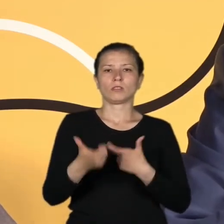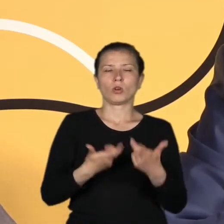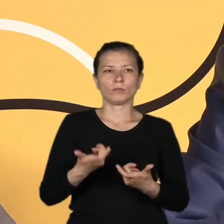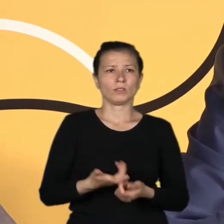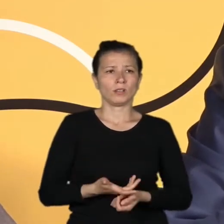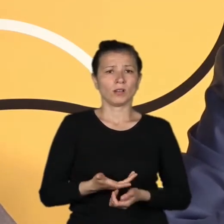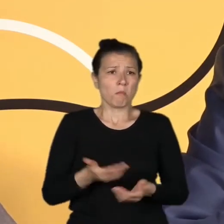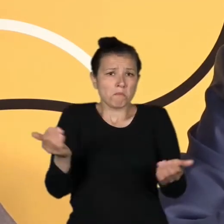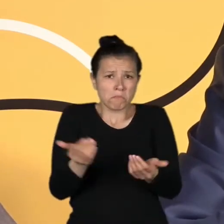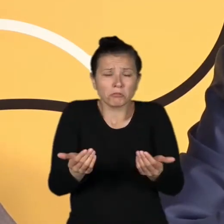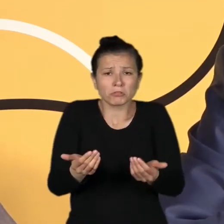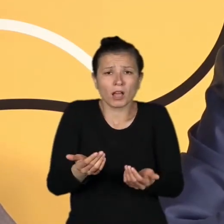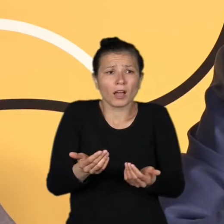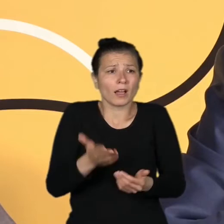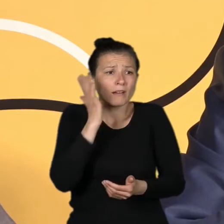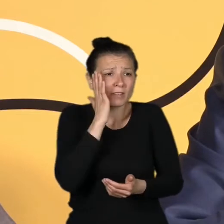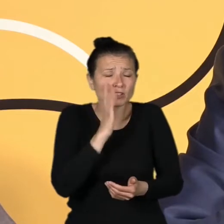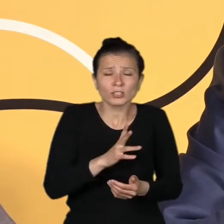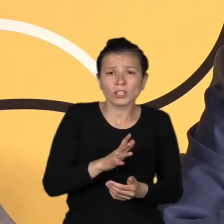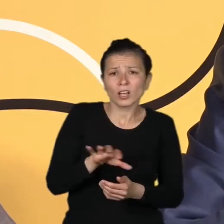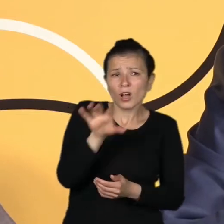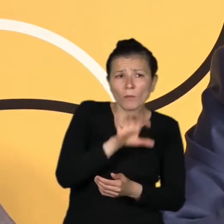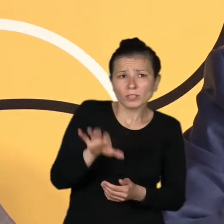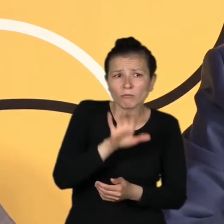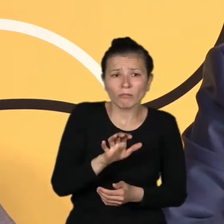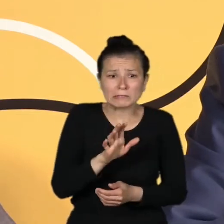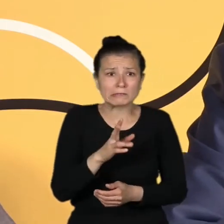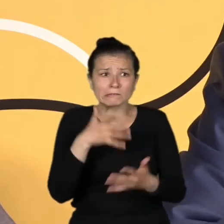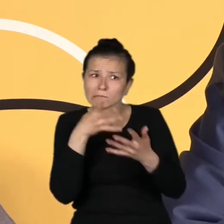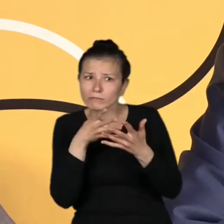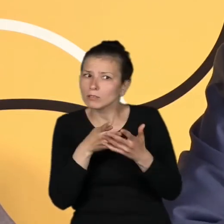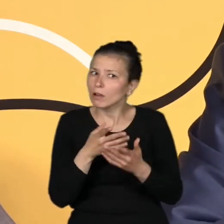wiedząc, obserwując zmarszczki na fali, przewidzieć, że coś się dzieje.